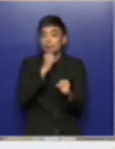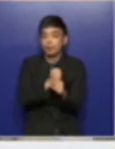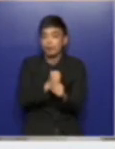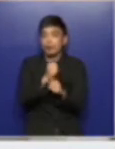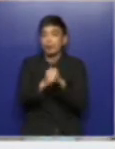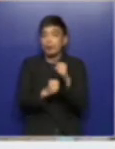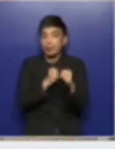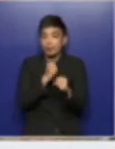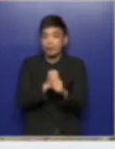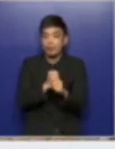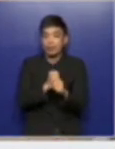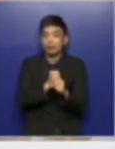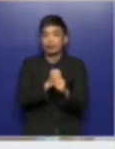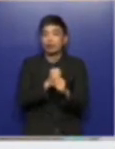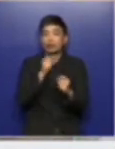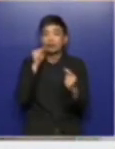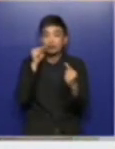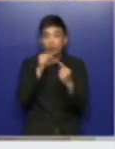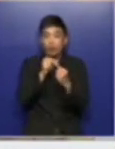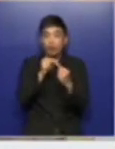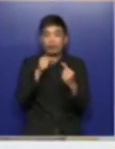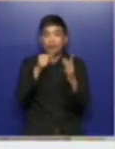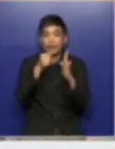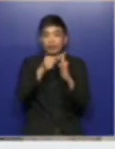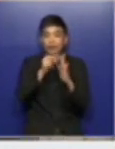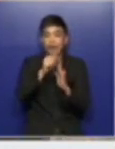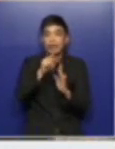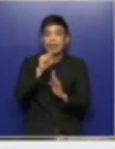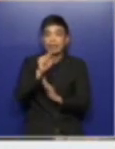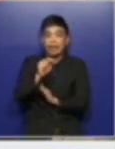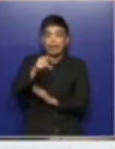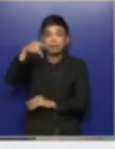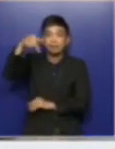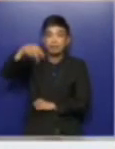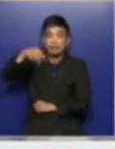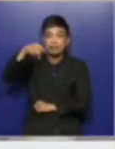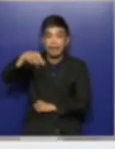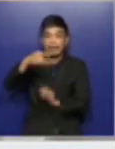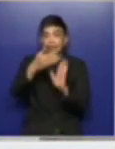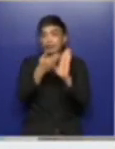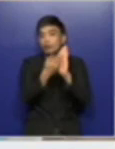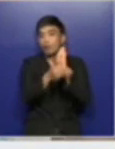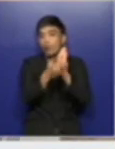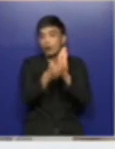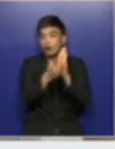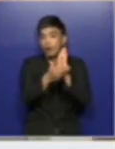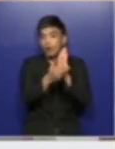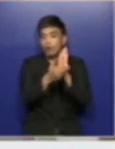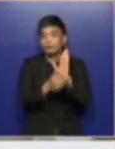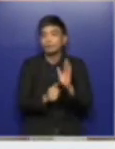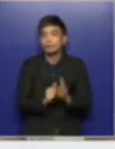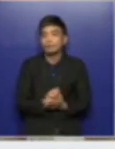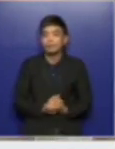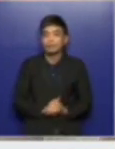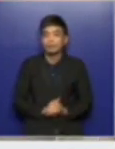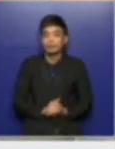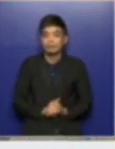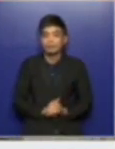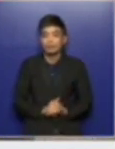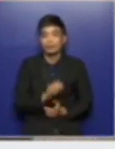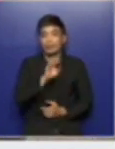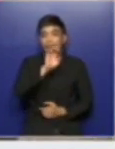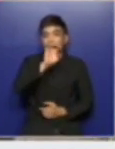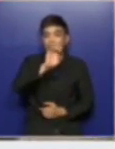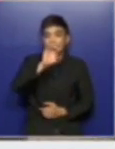เขตพัฒนาพิเศษพื้นที่ตะวันออกหรือเขตเศรษฐกิจพิเศษภาคตะวันออกนะครับ EEC